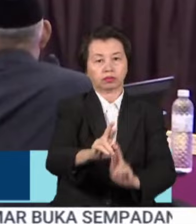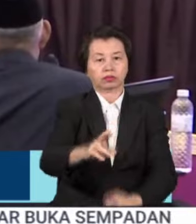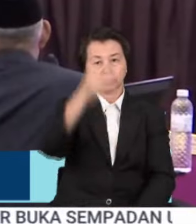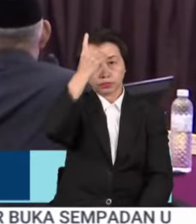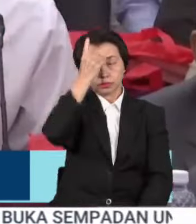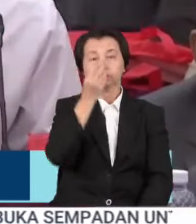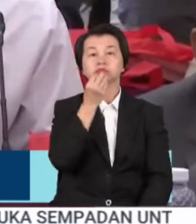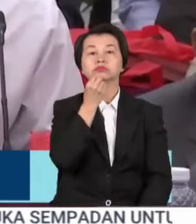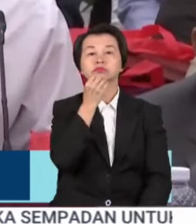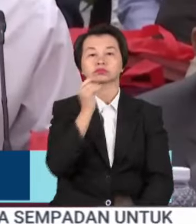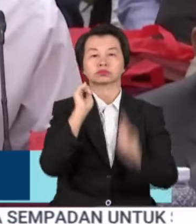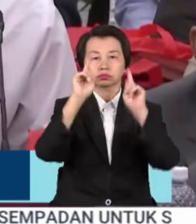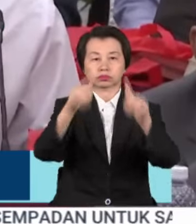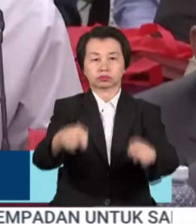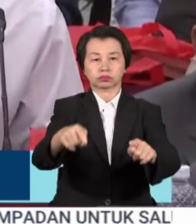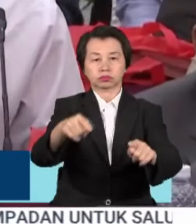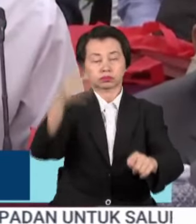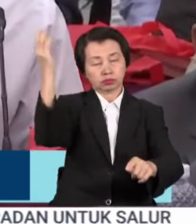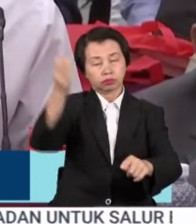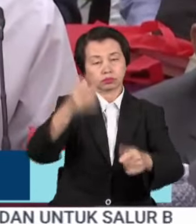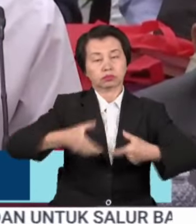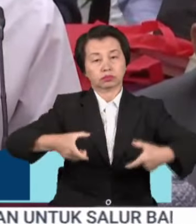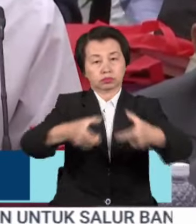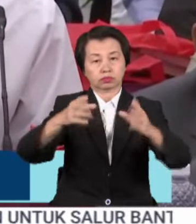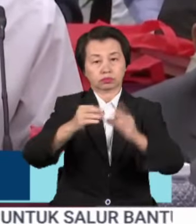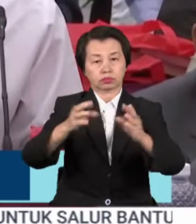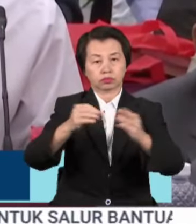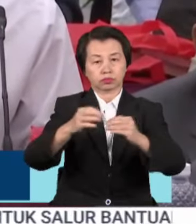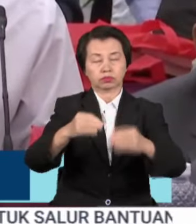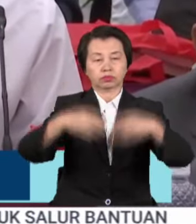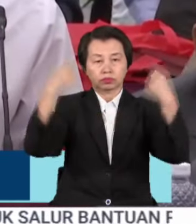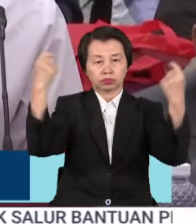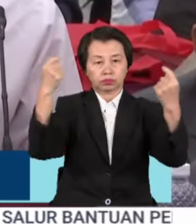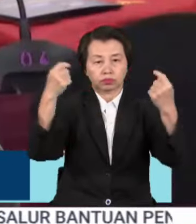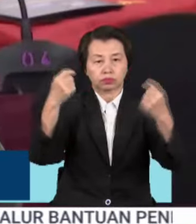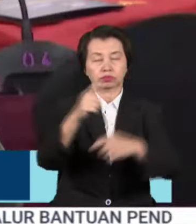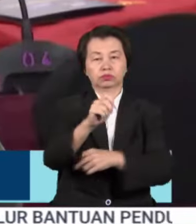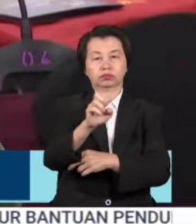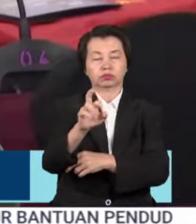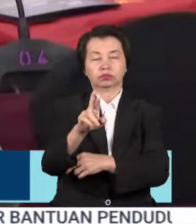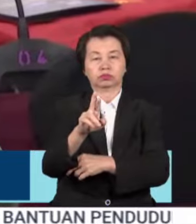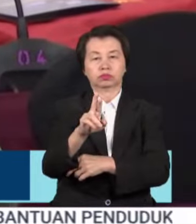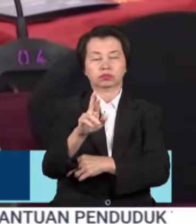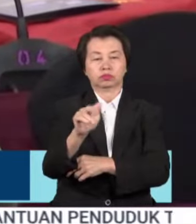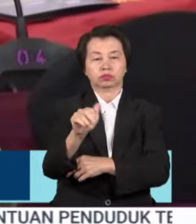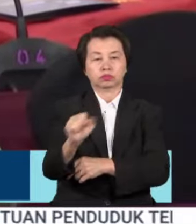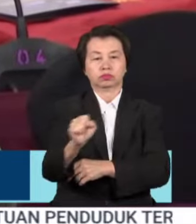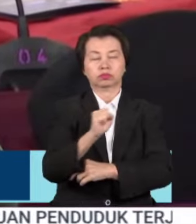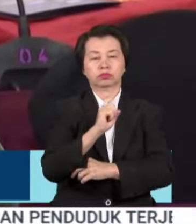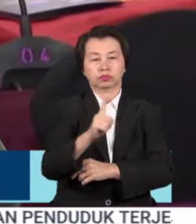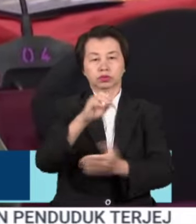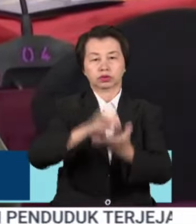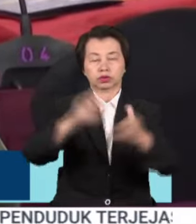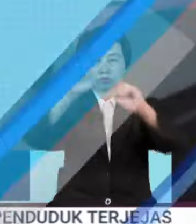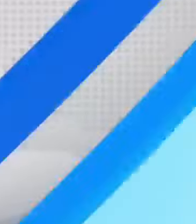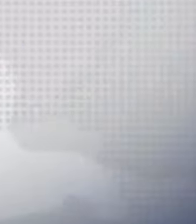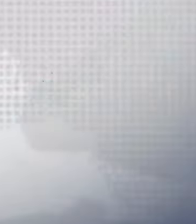Seri Anwar Ibrahim hadir muzakarah ulama umara sempena Festival Turaf Islami Selangor di Shah Alam.